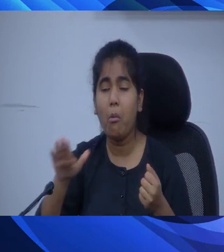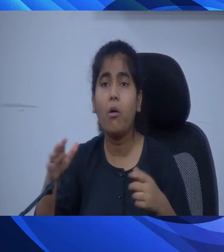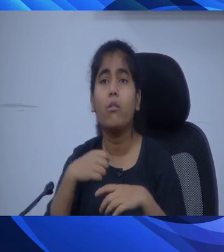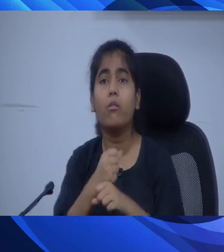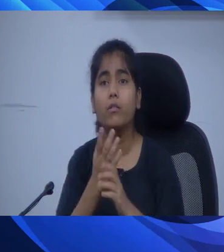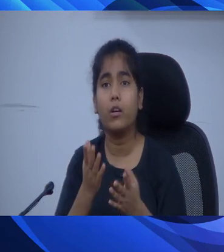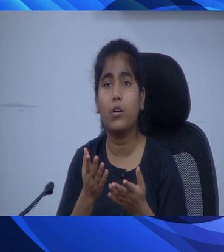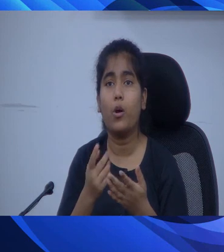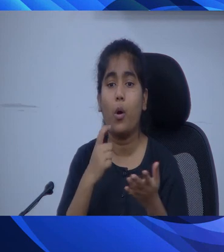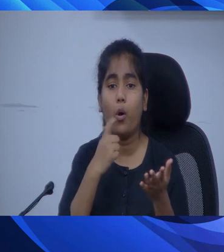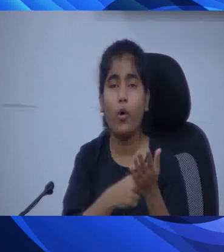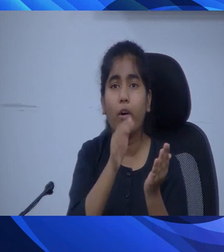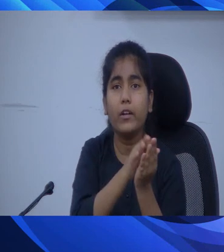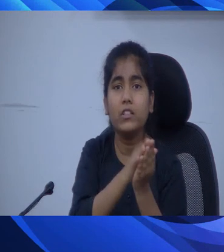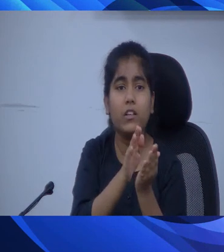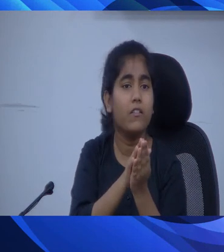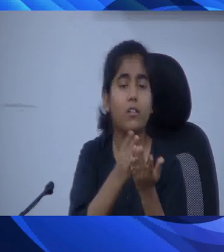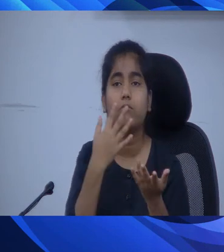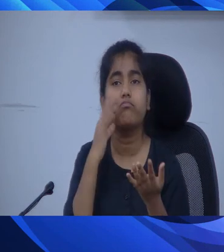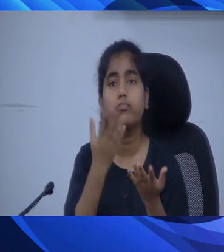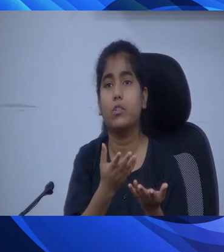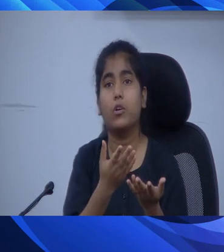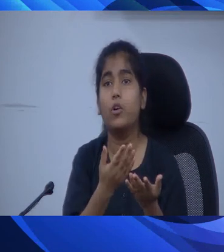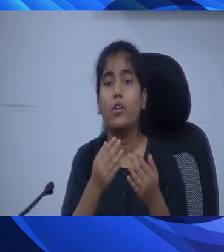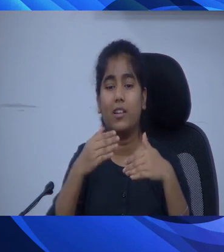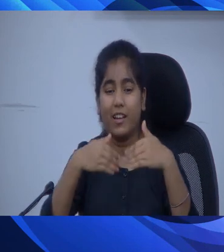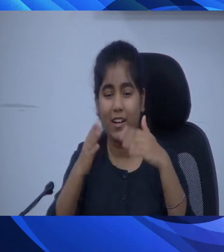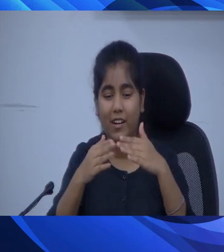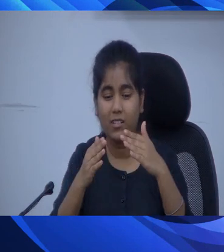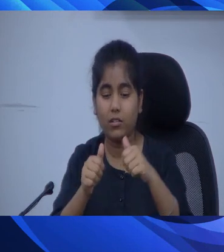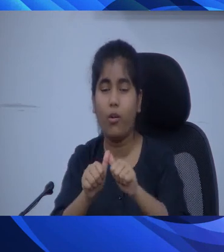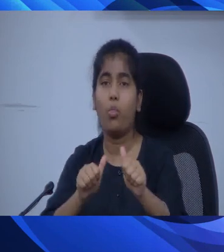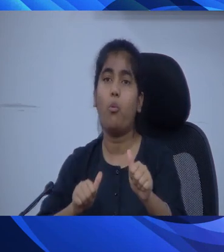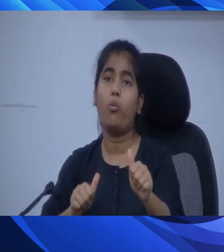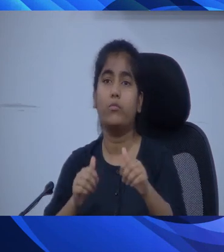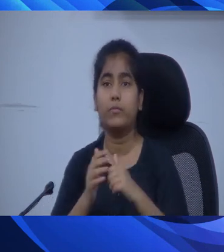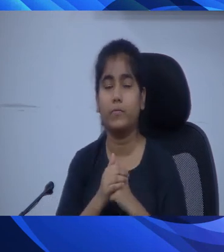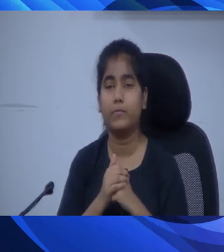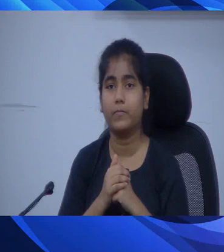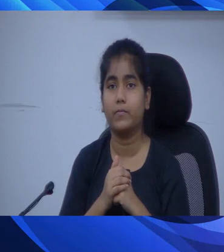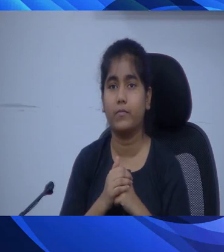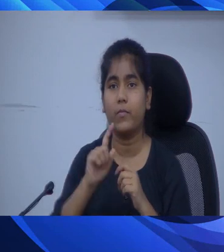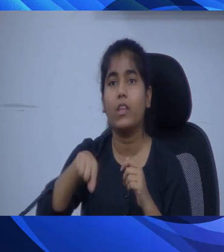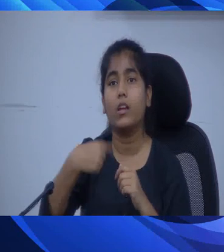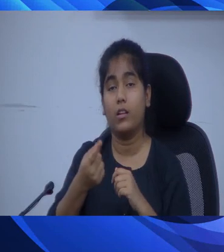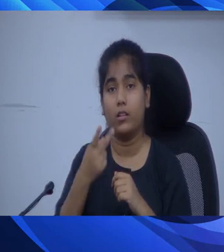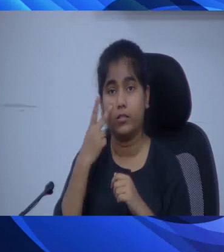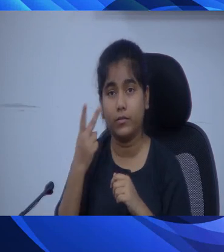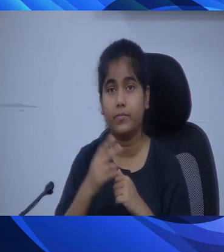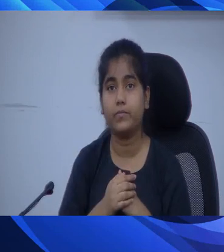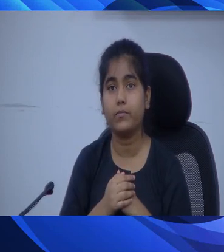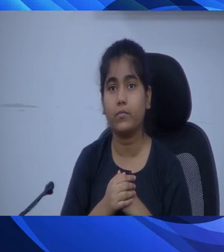से पार्किंग बनाई होती है, और कोई रिजर्व का कोई मायने नहीं रह जाता क्योंकि ये एंट्रेंस से भी बहुत दूर है।